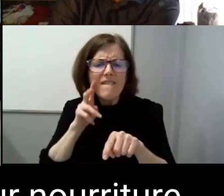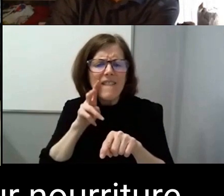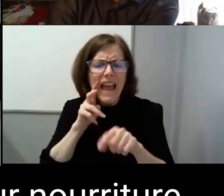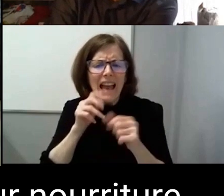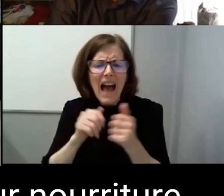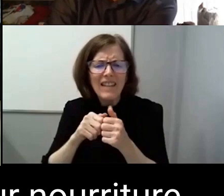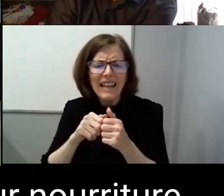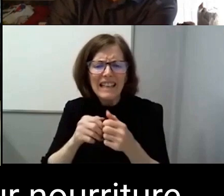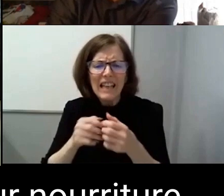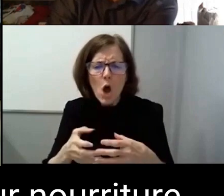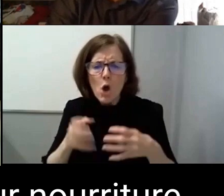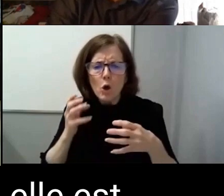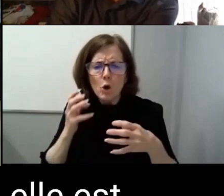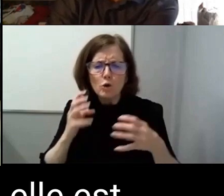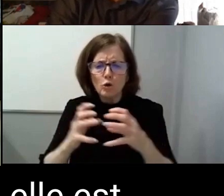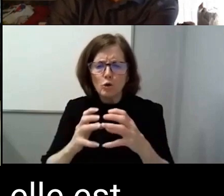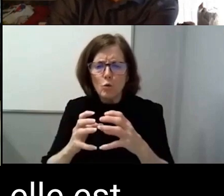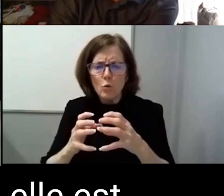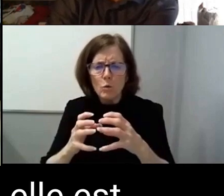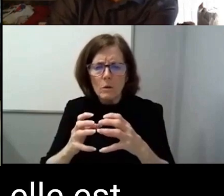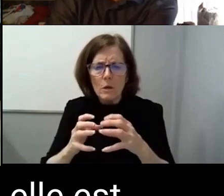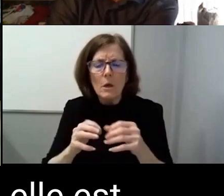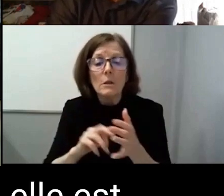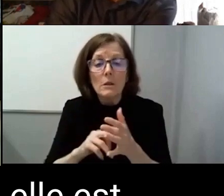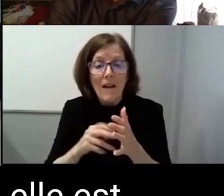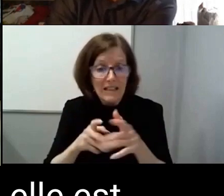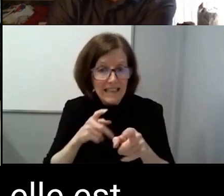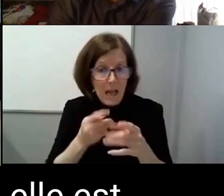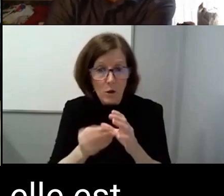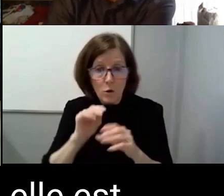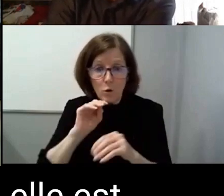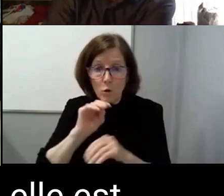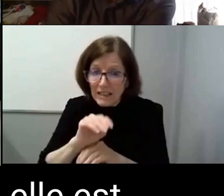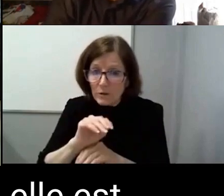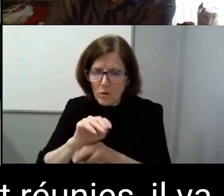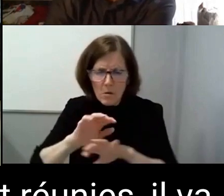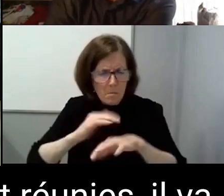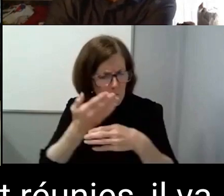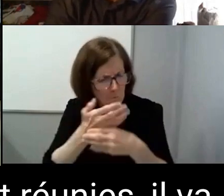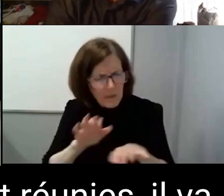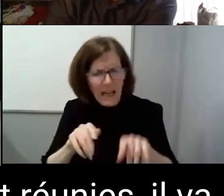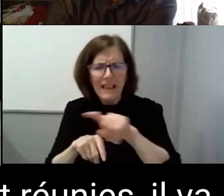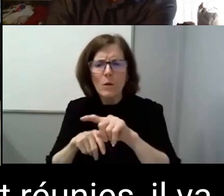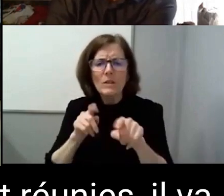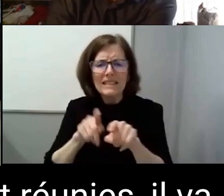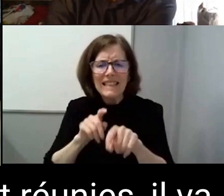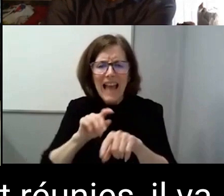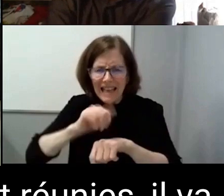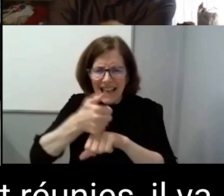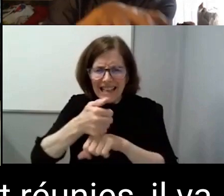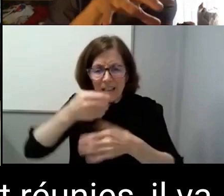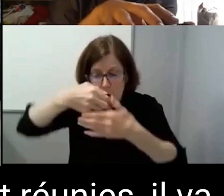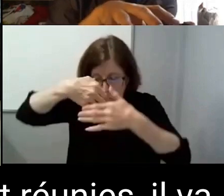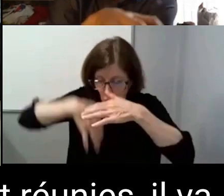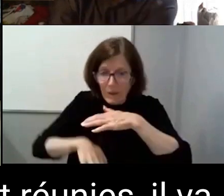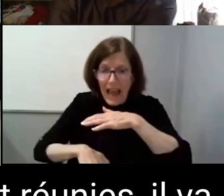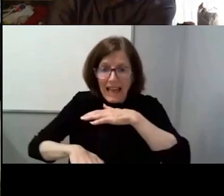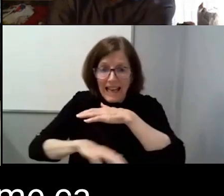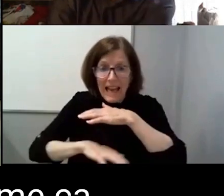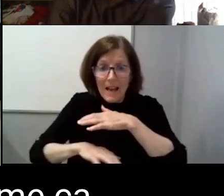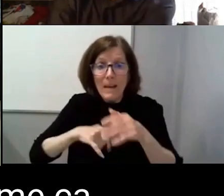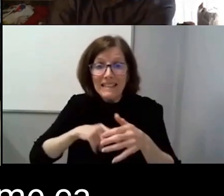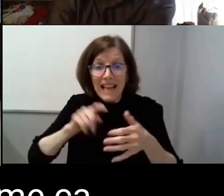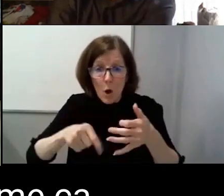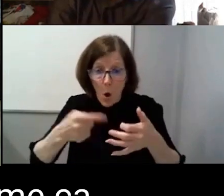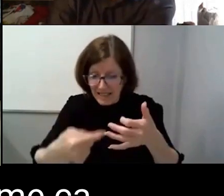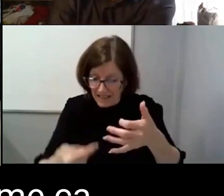on a toute leur nourriture, hein, toute l'installation de cet organisme-là, elle est souterraine, mais quand les conditions sont réunies, il va sortir ses